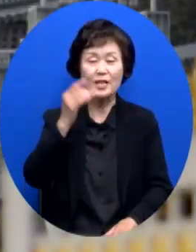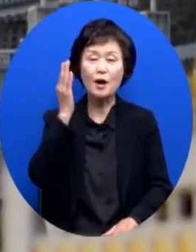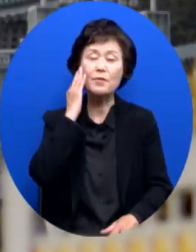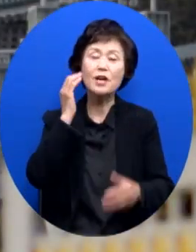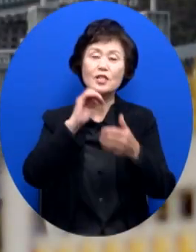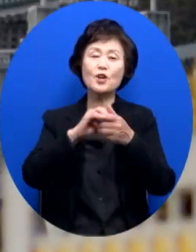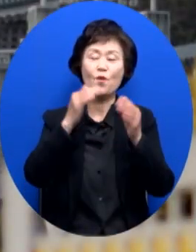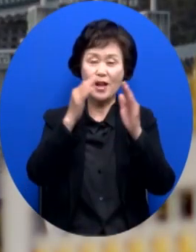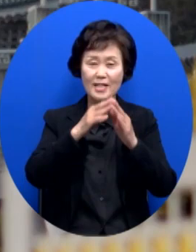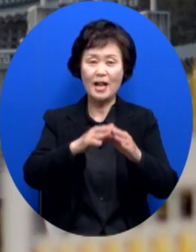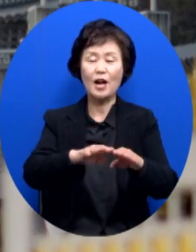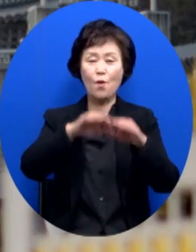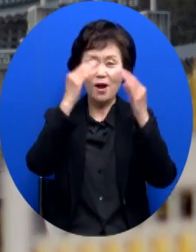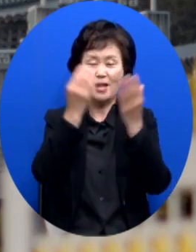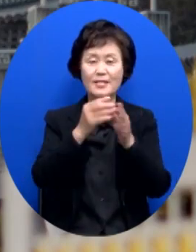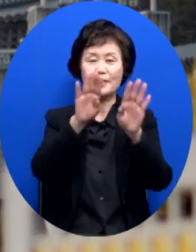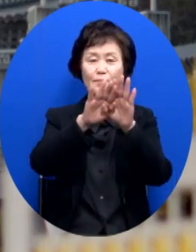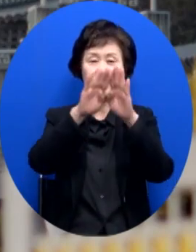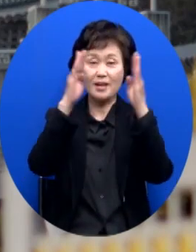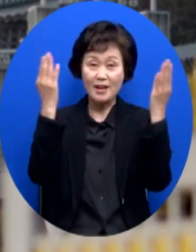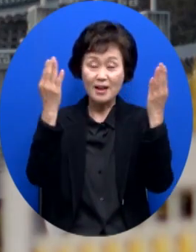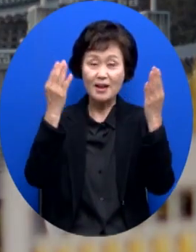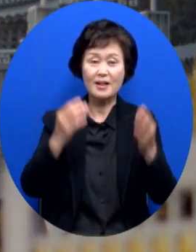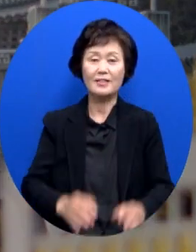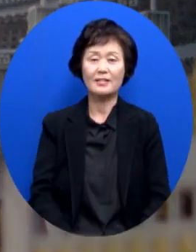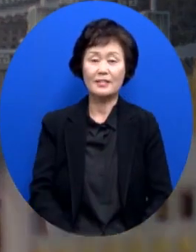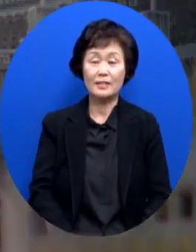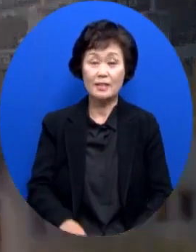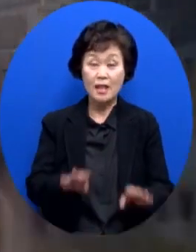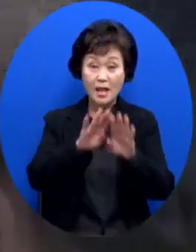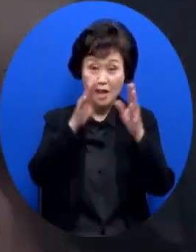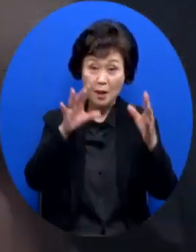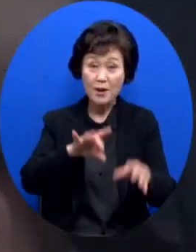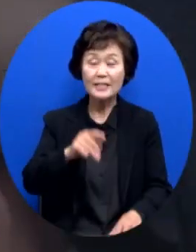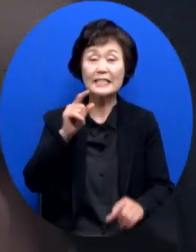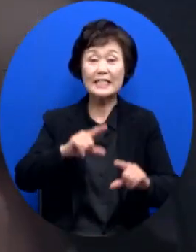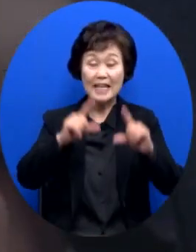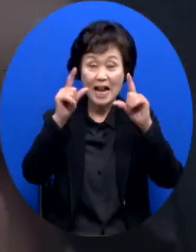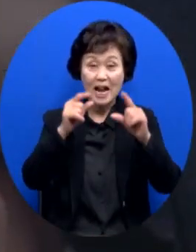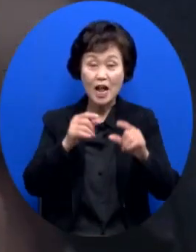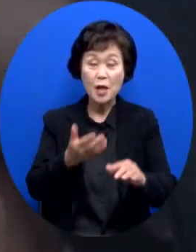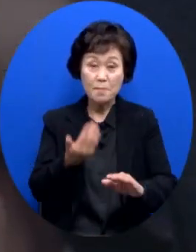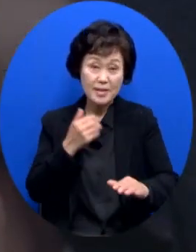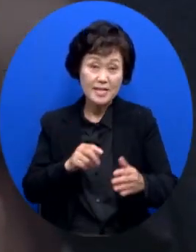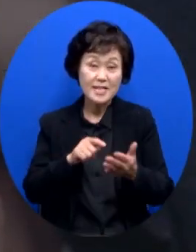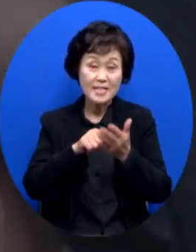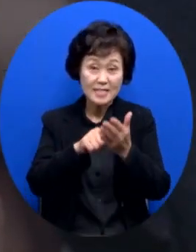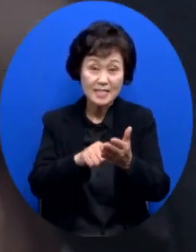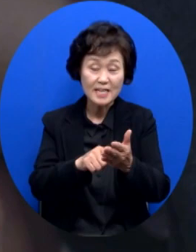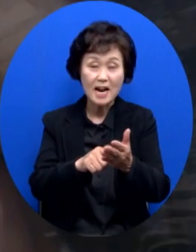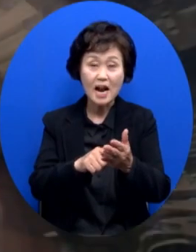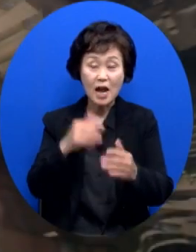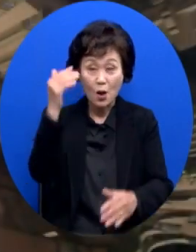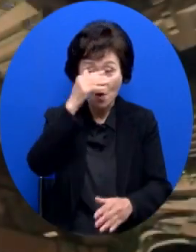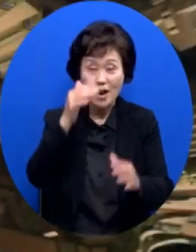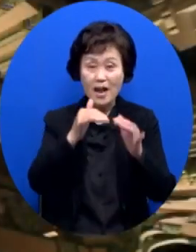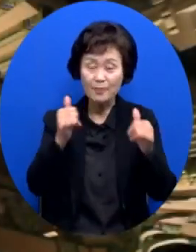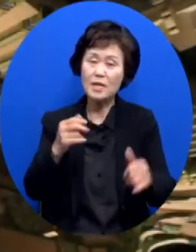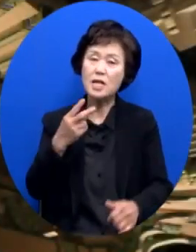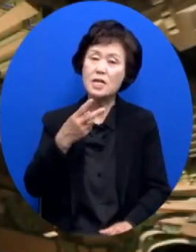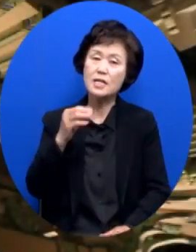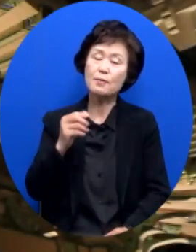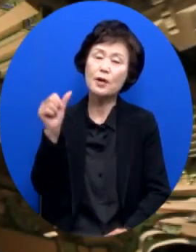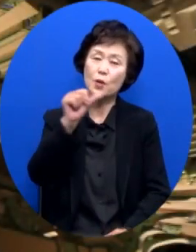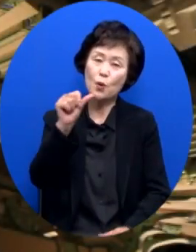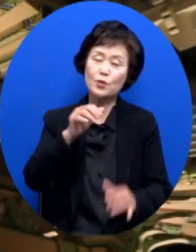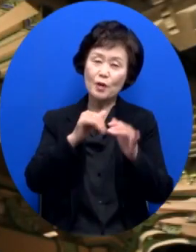완전히 개방됐습니다. 문화재청에 따르면 개방 첫날 사전 신청을 거쳐 당첨된 일반 관람객 약 2만 5천